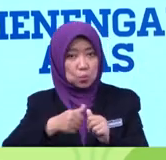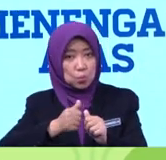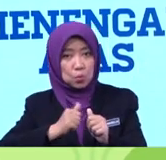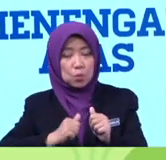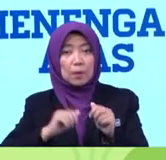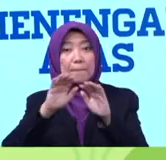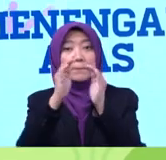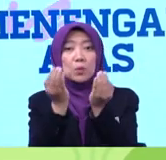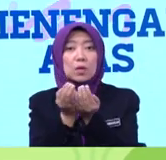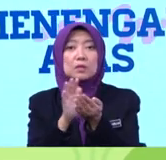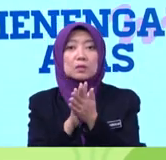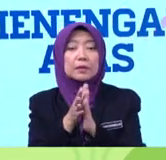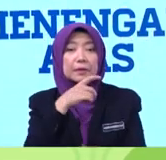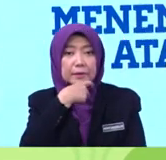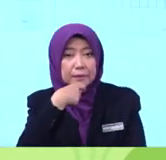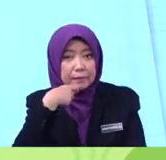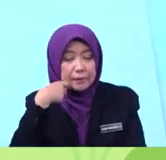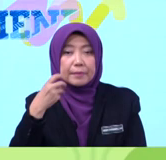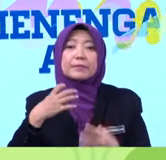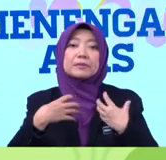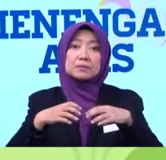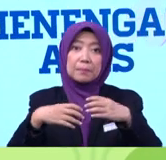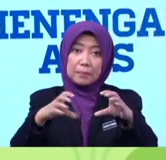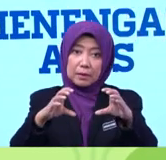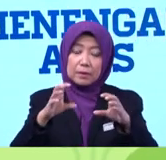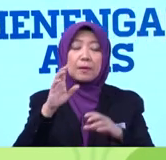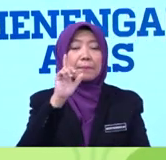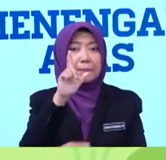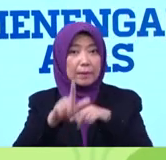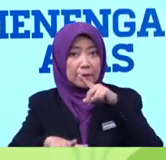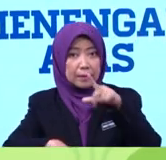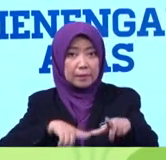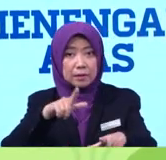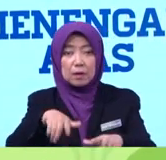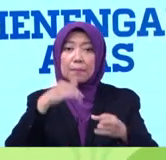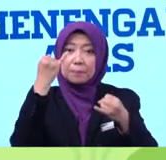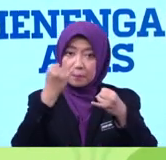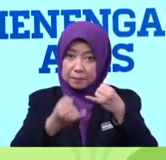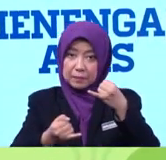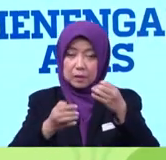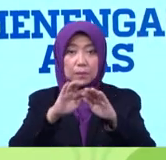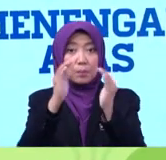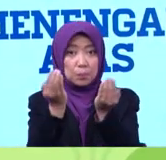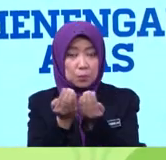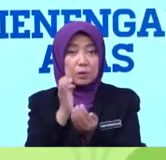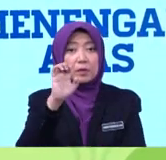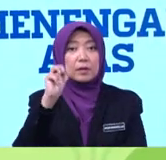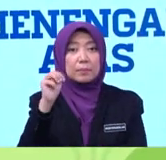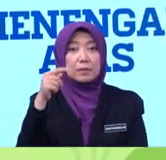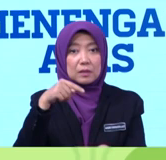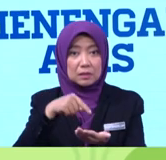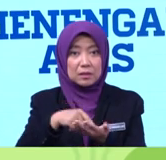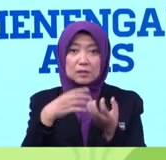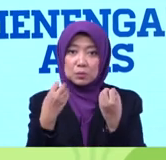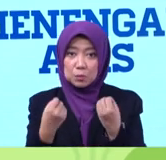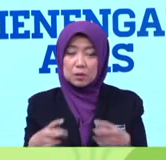kering dengan cepatnya dan langkah yang sampai akhir keenam bobola lumpur Im tadi dah